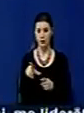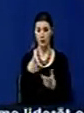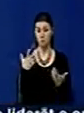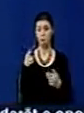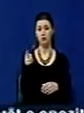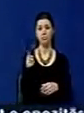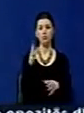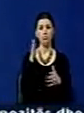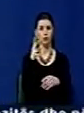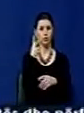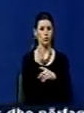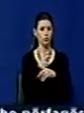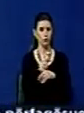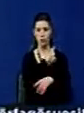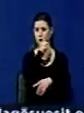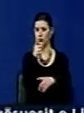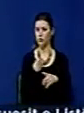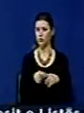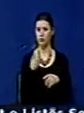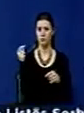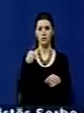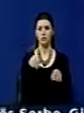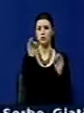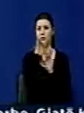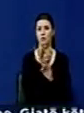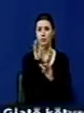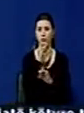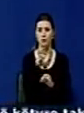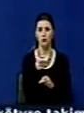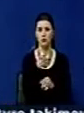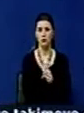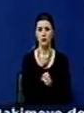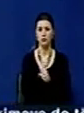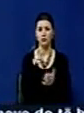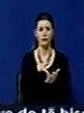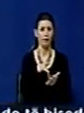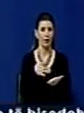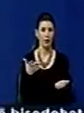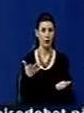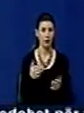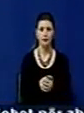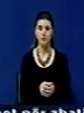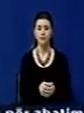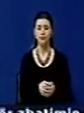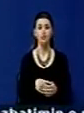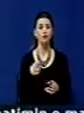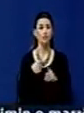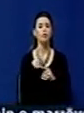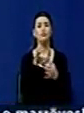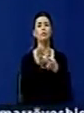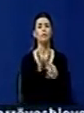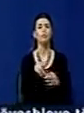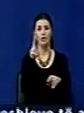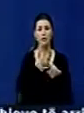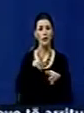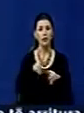u bën gati 2 muaj tashmë që nuk është duke e ushtru funksionin e vet, dhe ka të bëj me